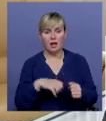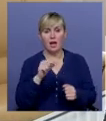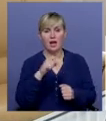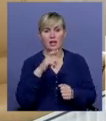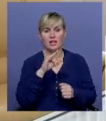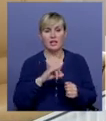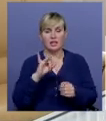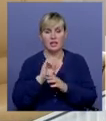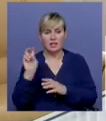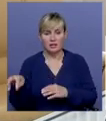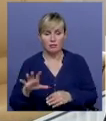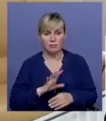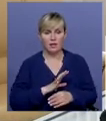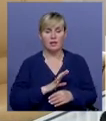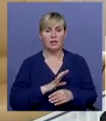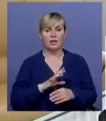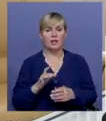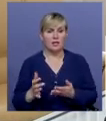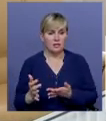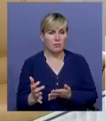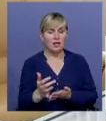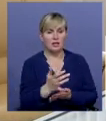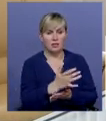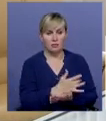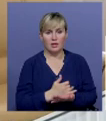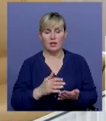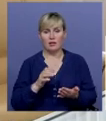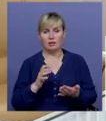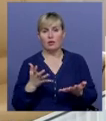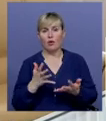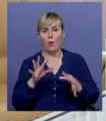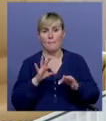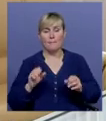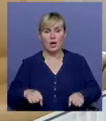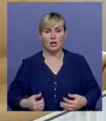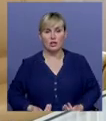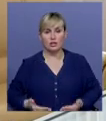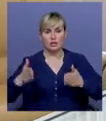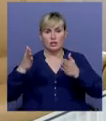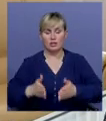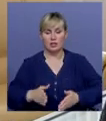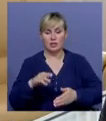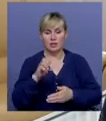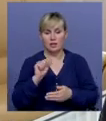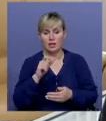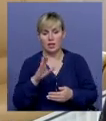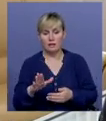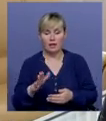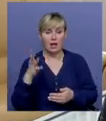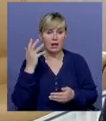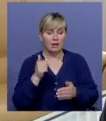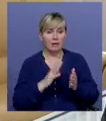были, и в Алматы ездили. Ну, собирали материал, какой могли о жизни и творчестве Кемеля Токаева. А когда